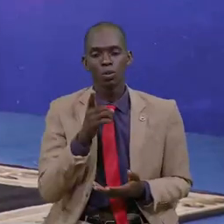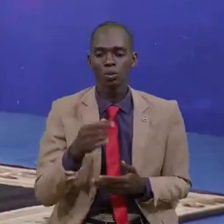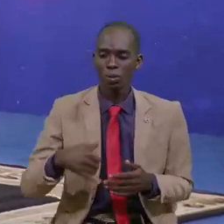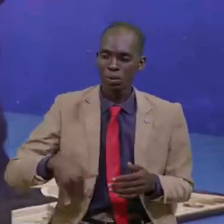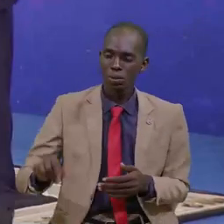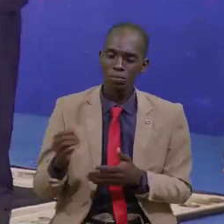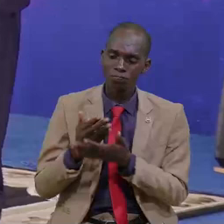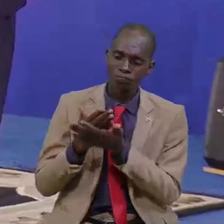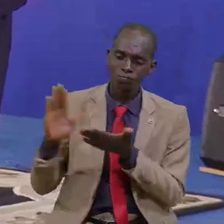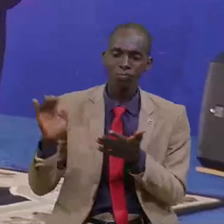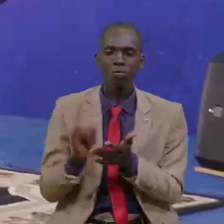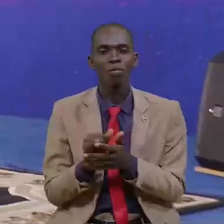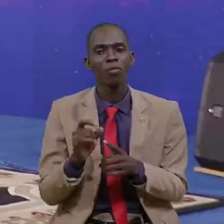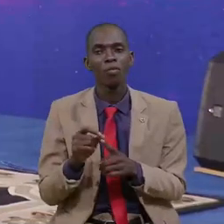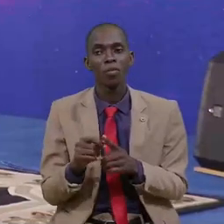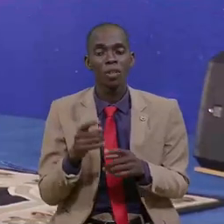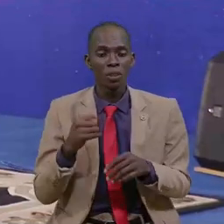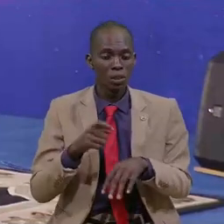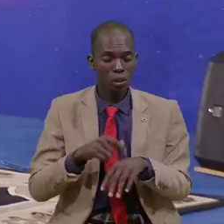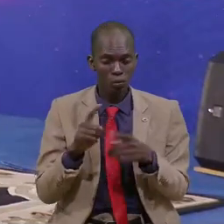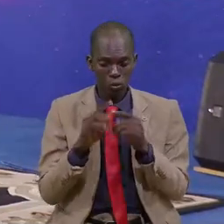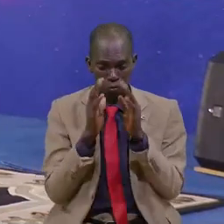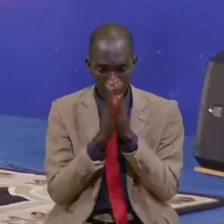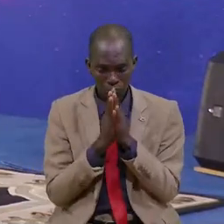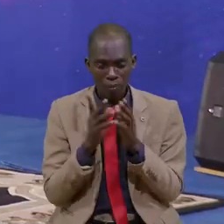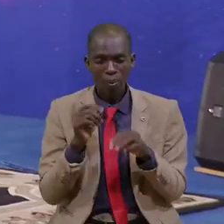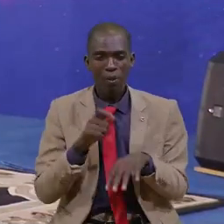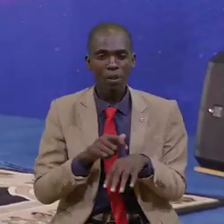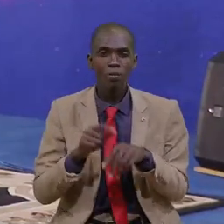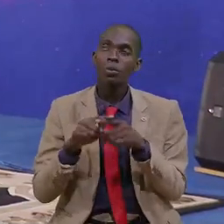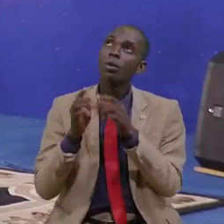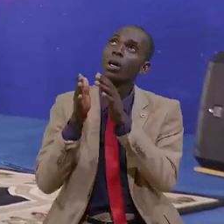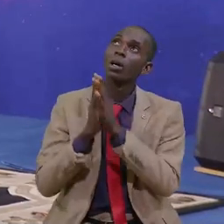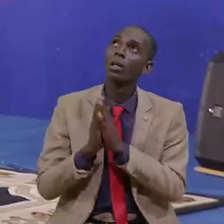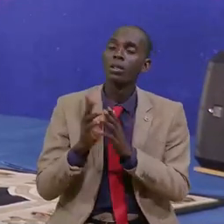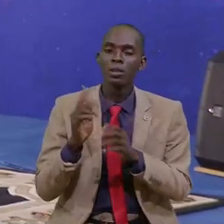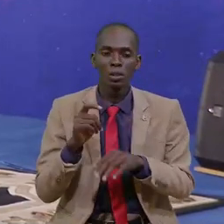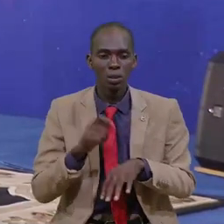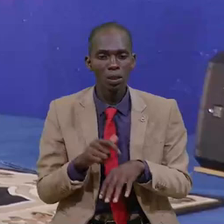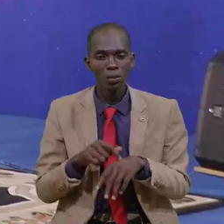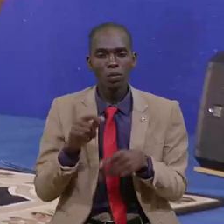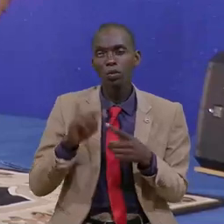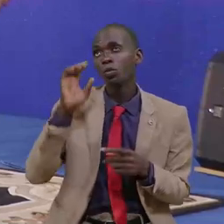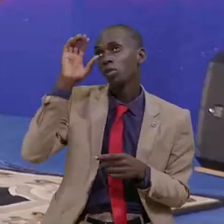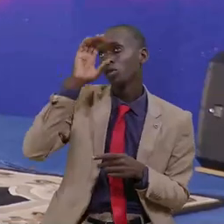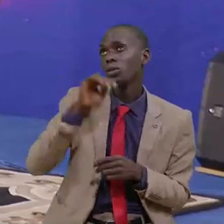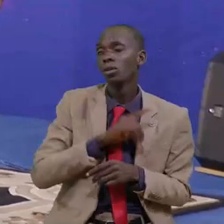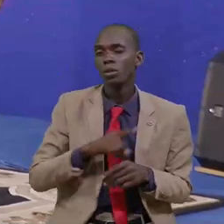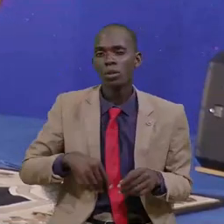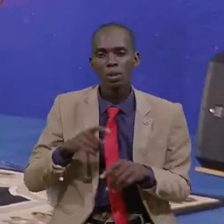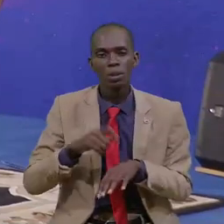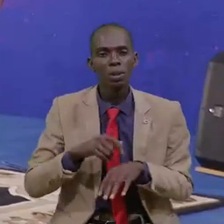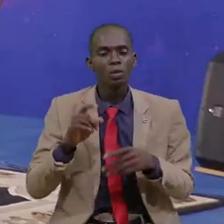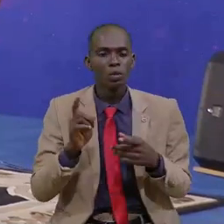vous négligez. Il y a des moments où il faut prier, il y a un temps de vous agir, un moment pour recevoir, il